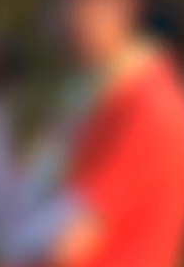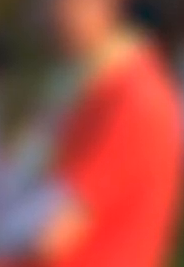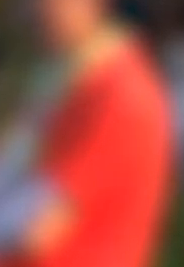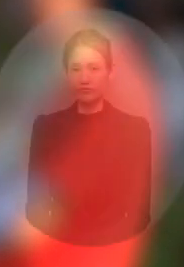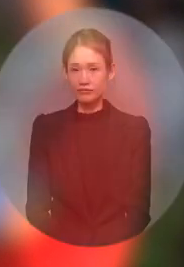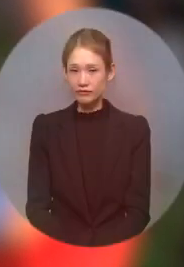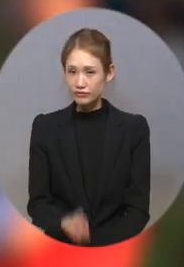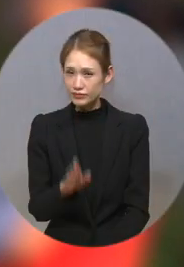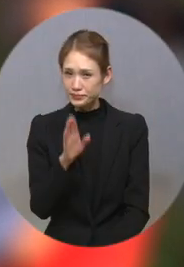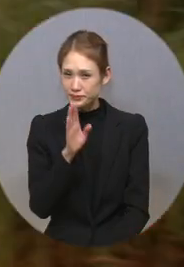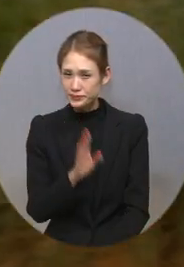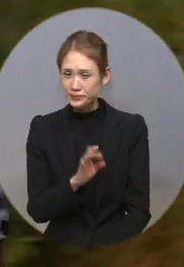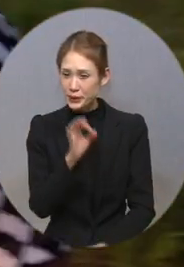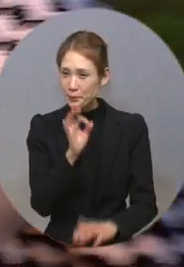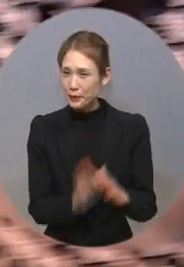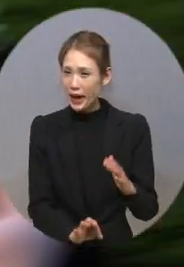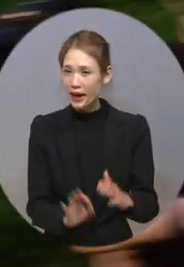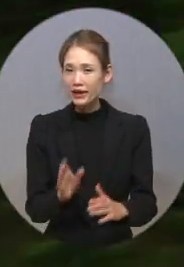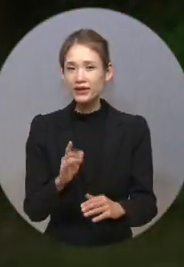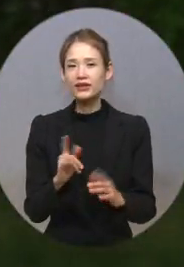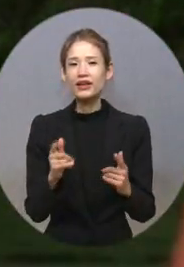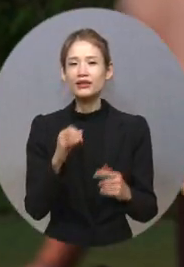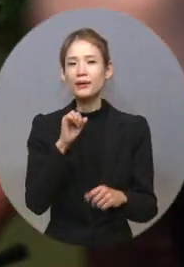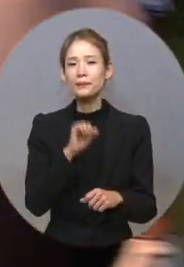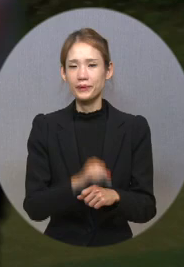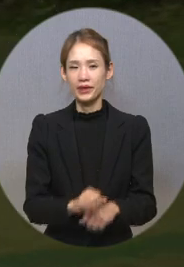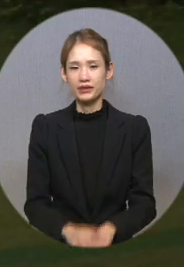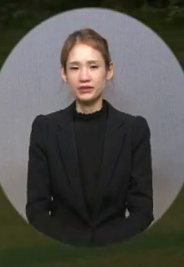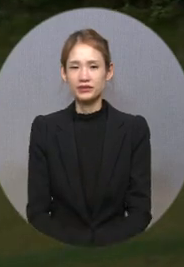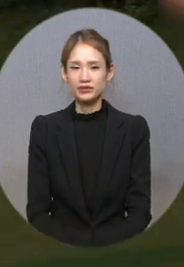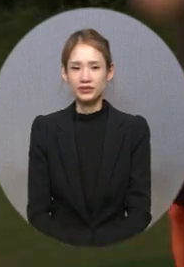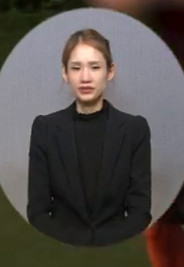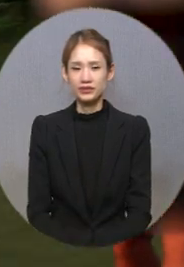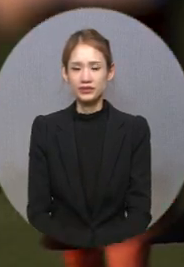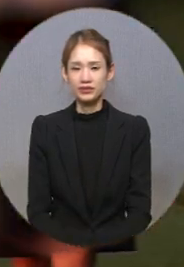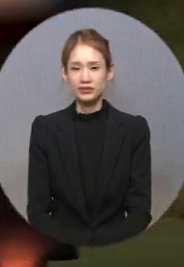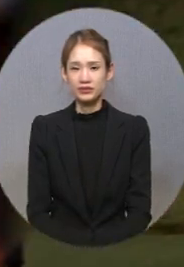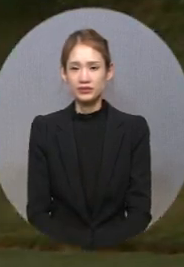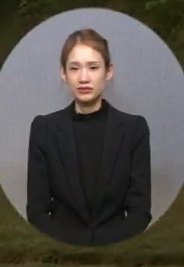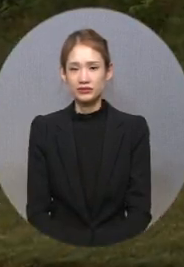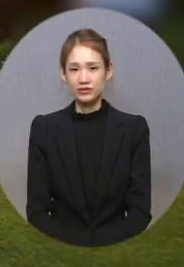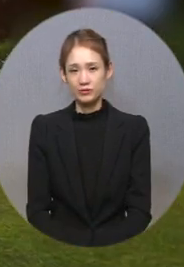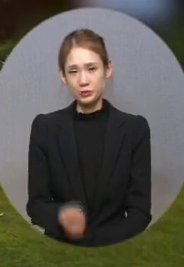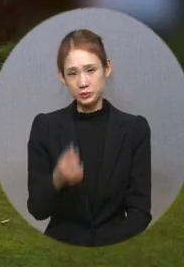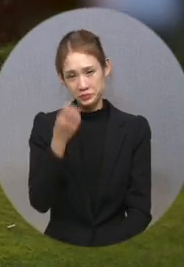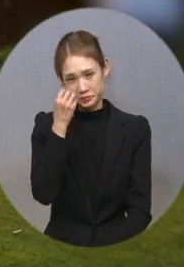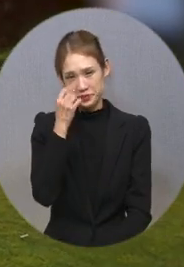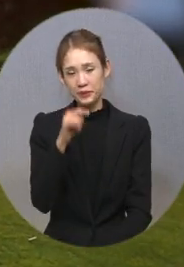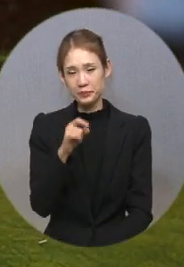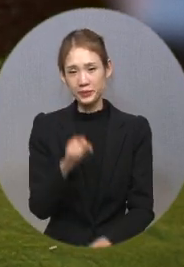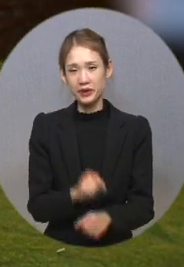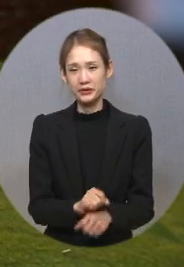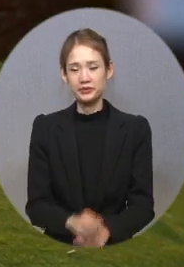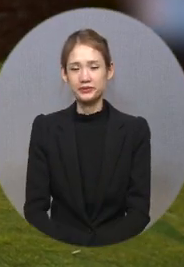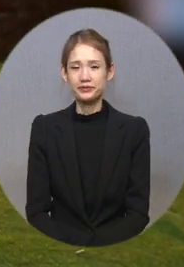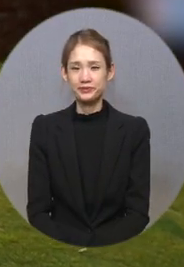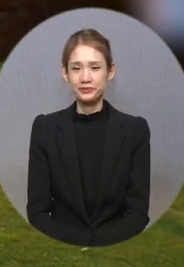빠진 거야? 아니야, 안 빠져. 굿샷. 잘 쳤네. 약간 왼발이 낮아가지고, 그치? 이상하게 쳤어.